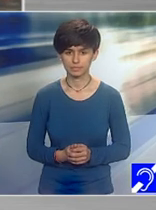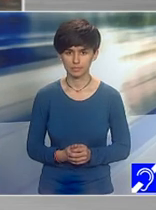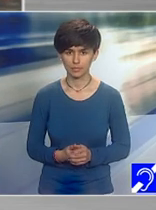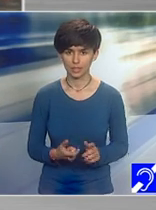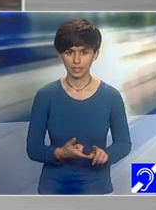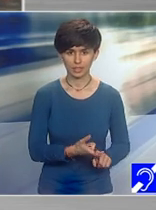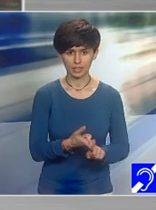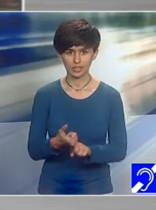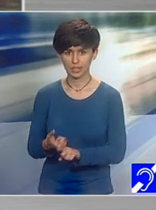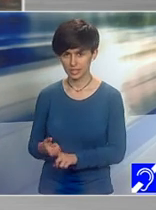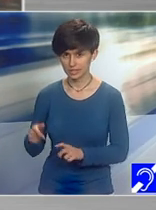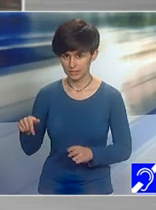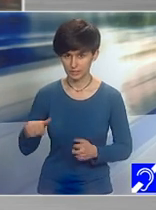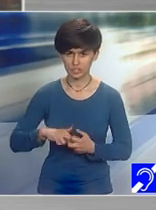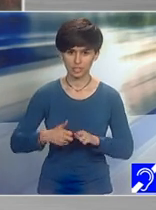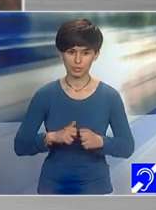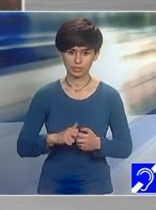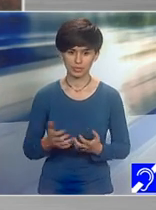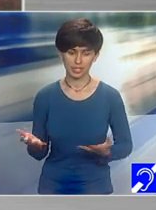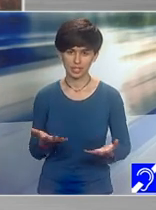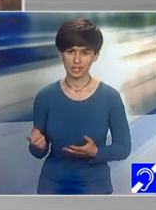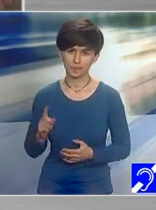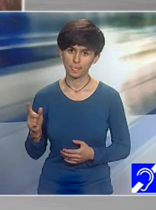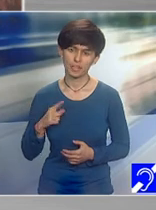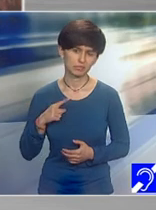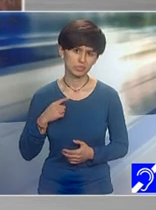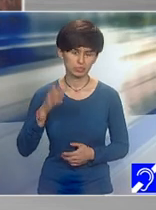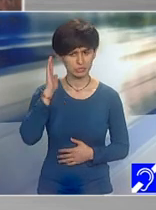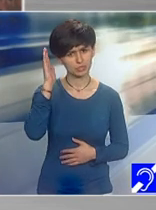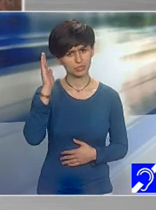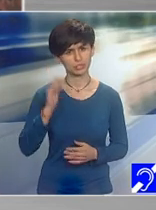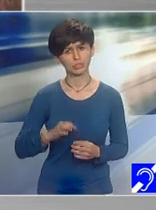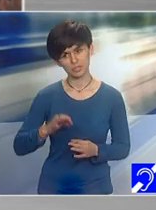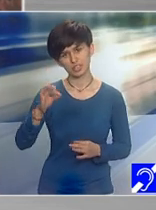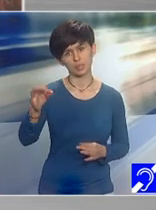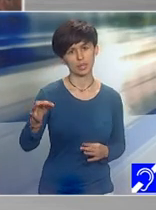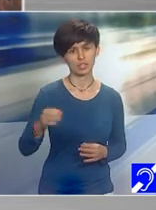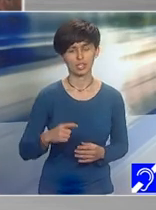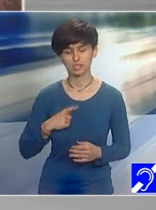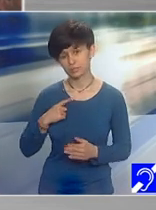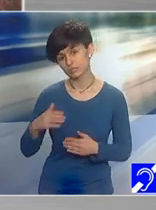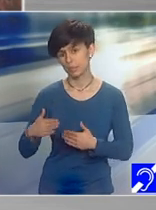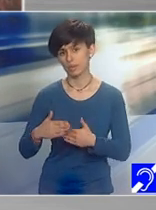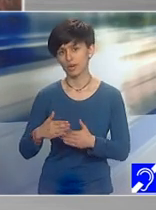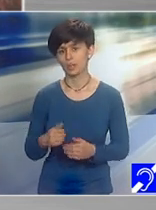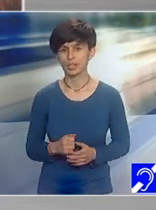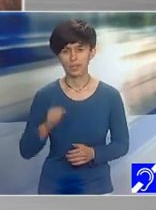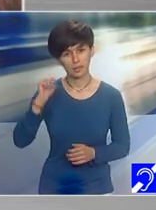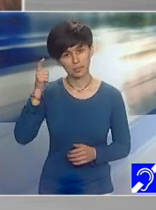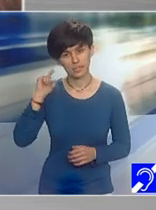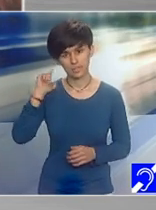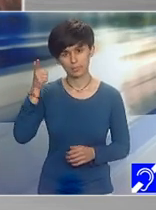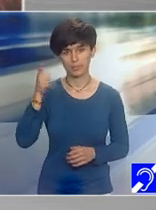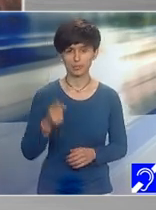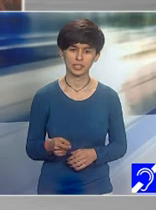probleme, care nu sunt într-un viitor depărtat, sunt în viitorul apropiat. Mâine, poimine, luna viitoare, peste 2